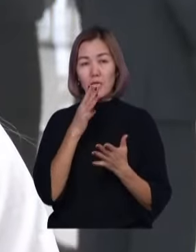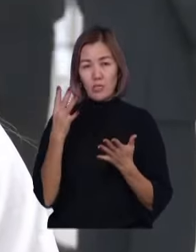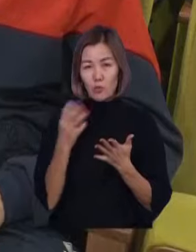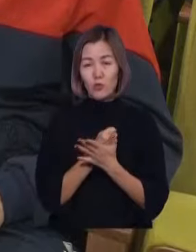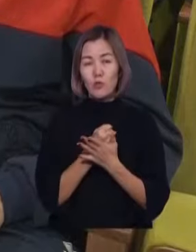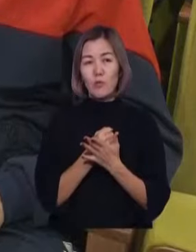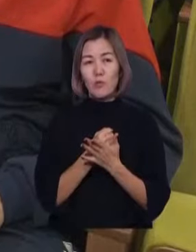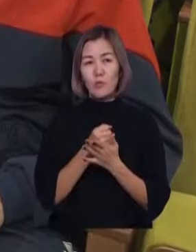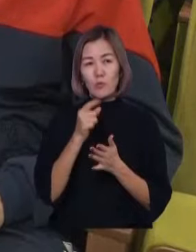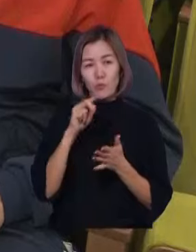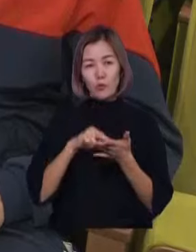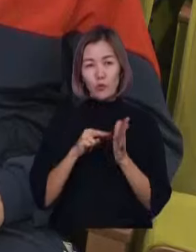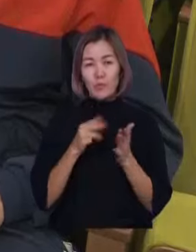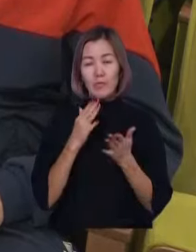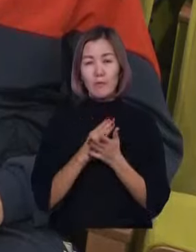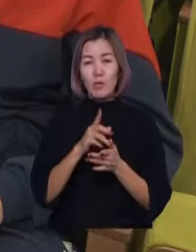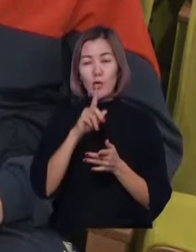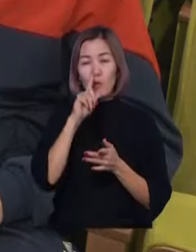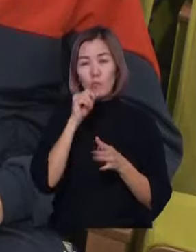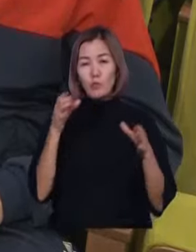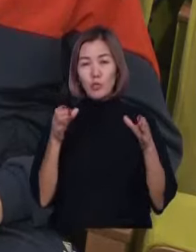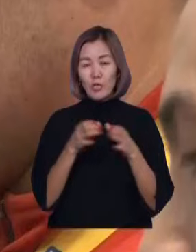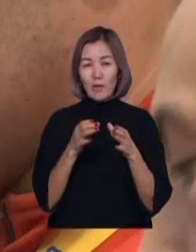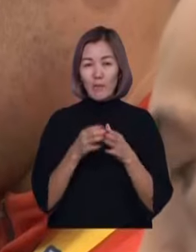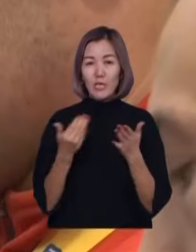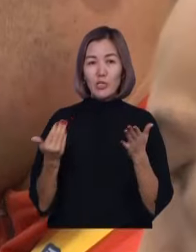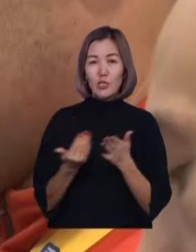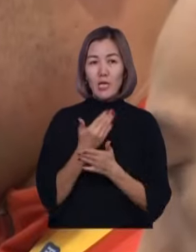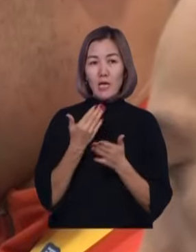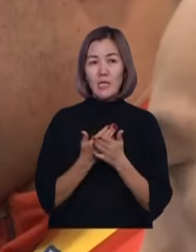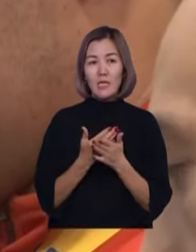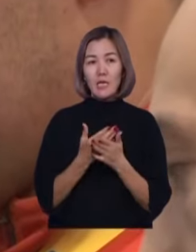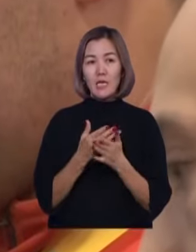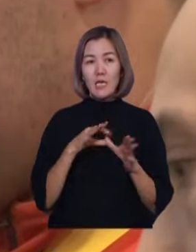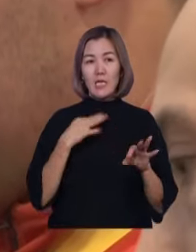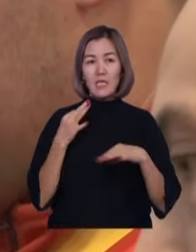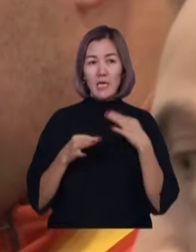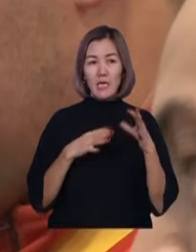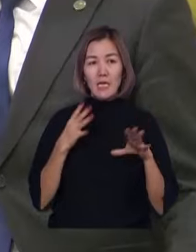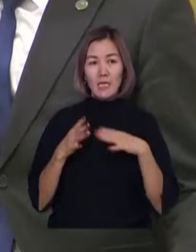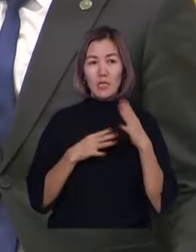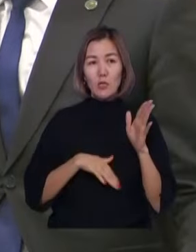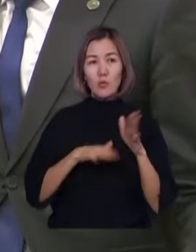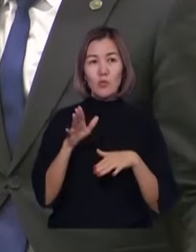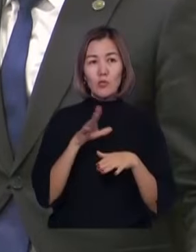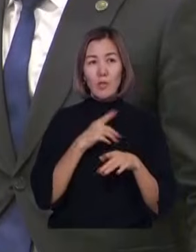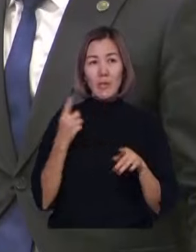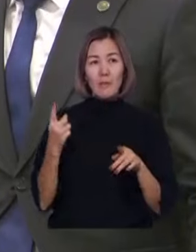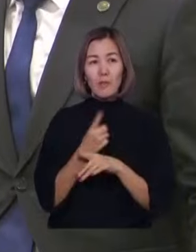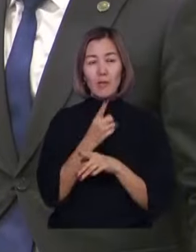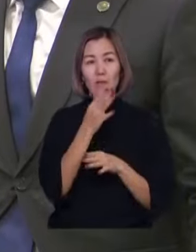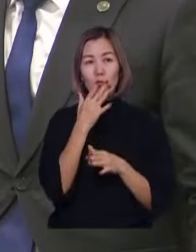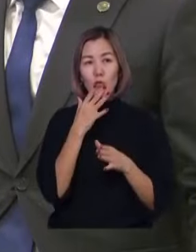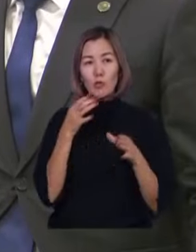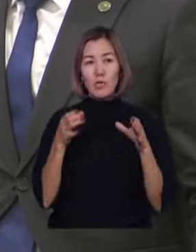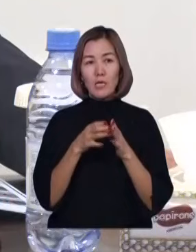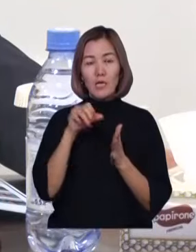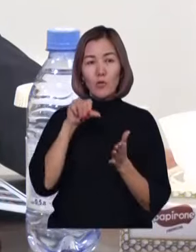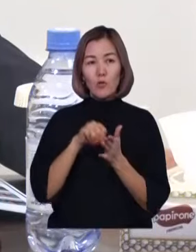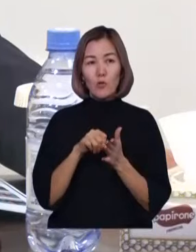осылай. Жетісу ерлер волейбол командасы да жаңа маусымда тамаша дайындық деңгейін көрсетті. Былтыр алғаш рет ұлттық лигада ойнап,